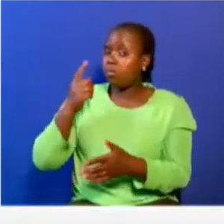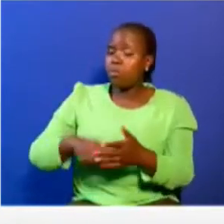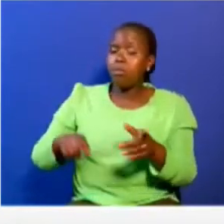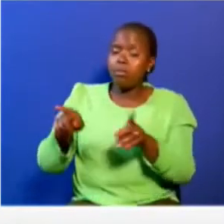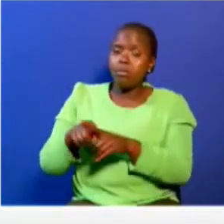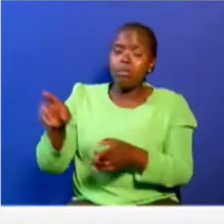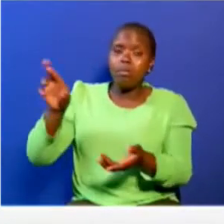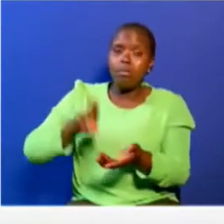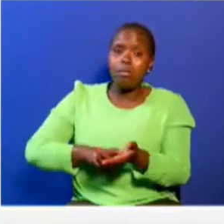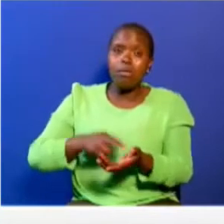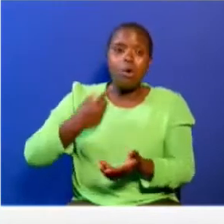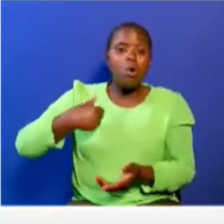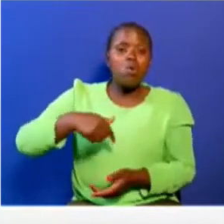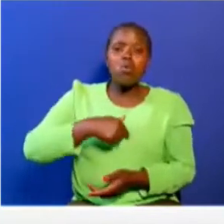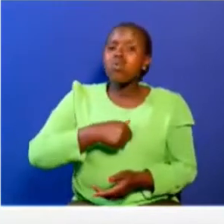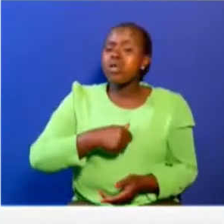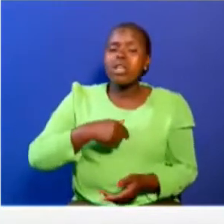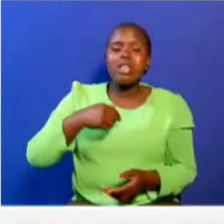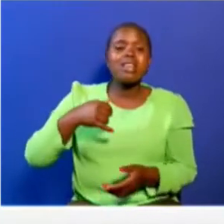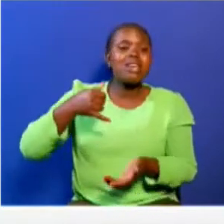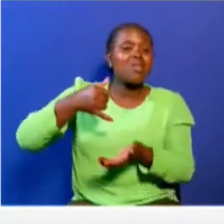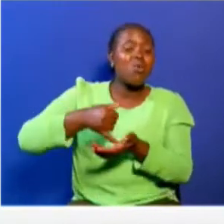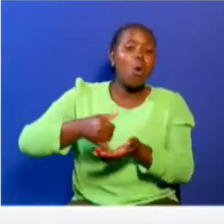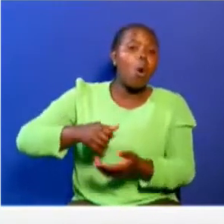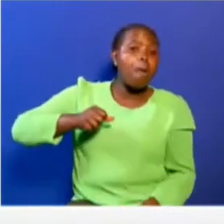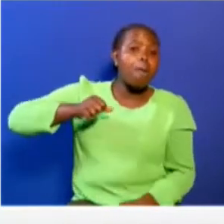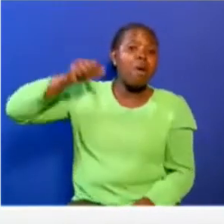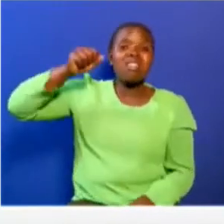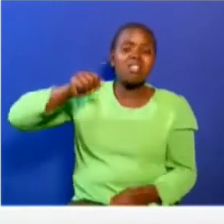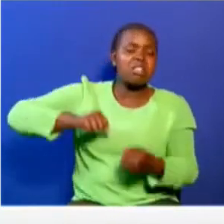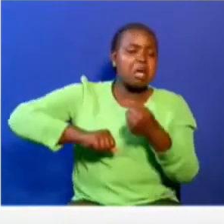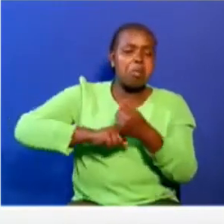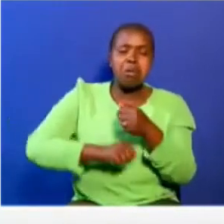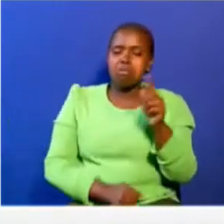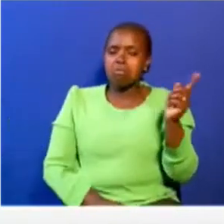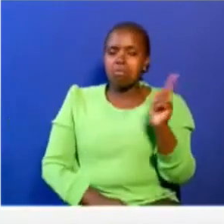nasema, hatuko kwa mbio za siasa wala hatuhusiki.